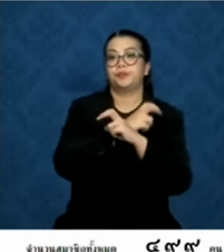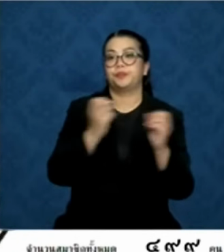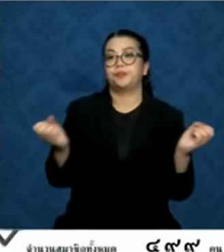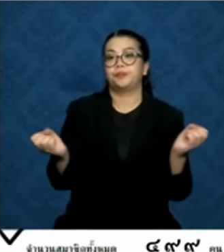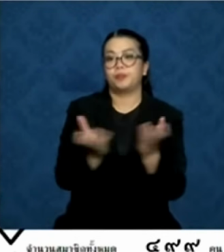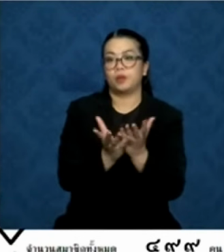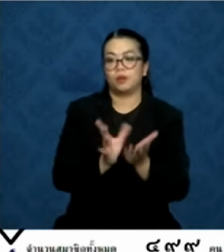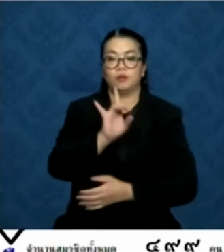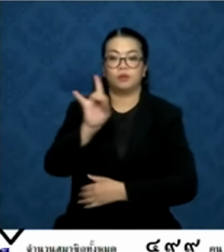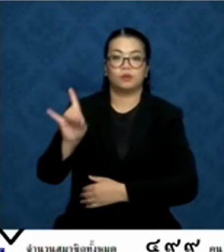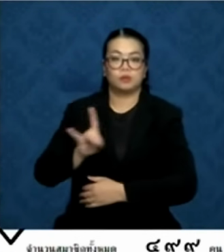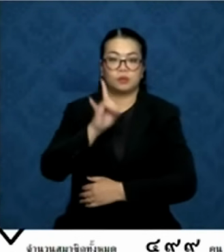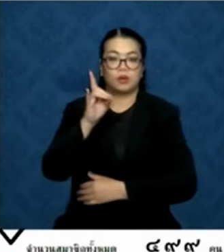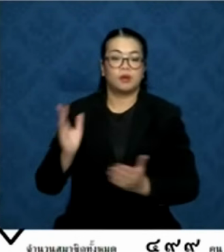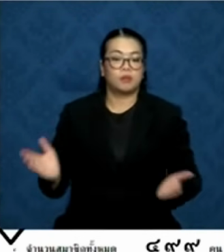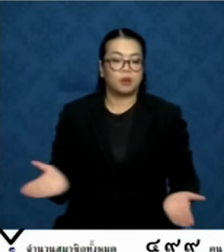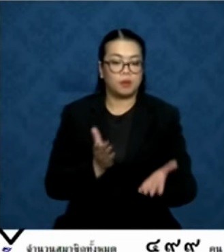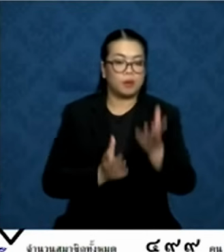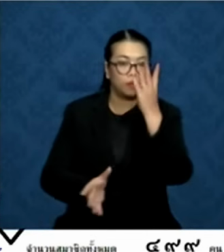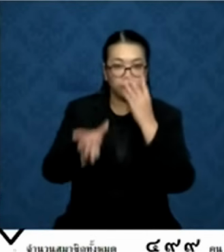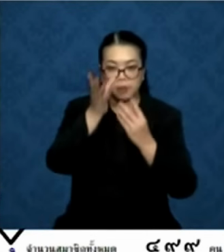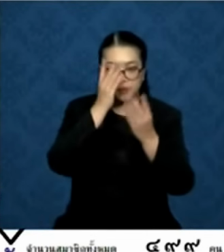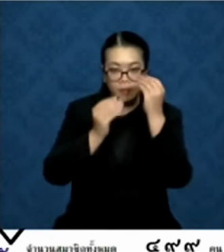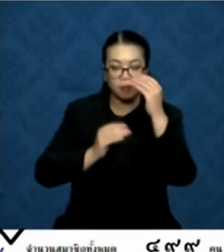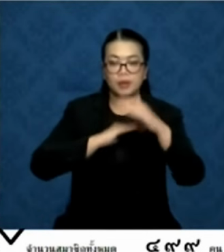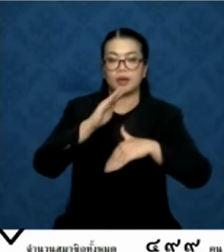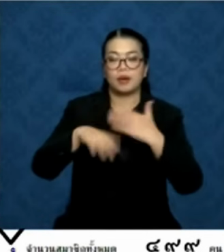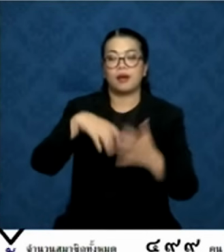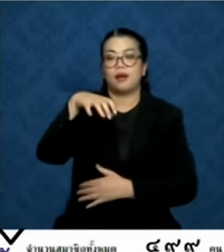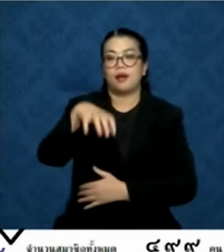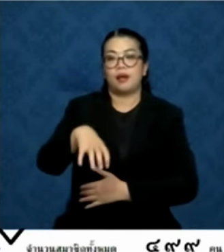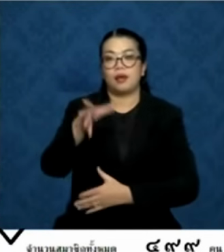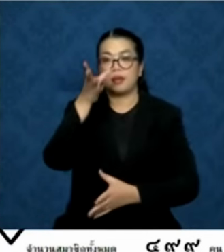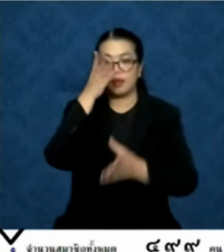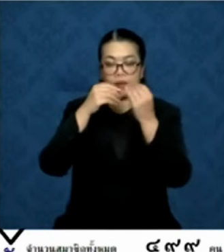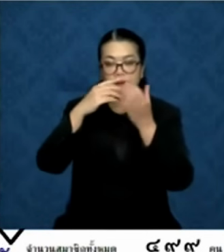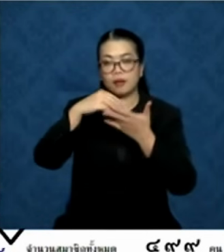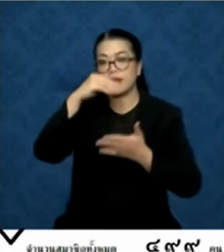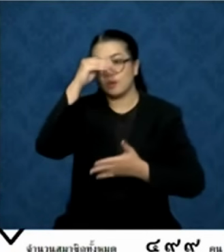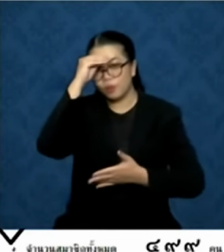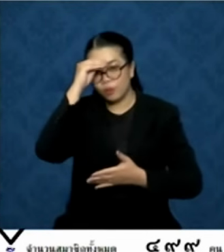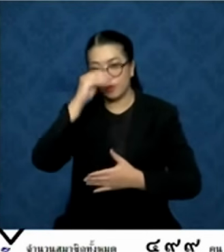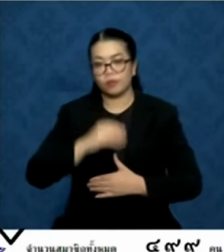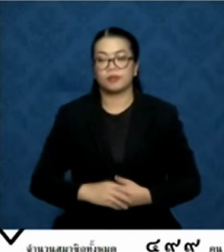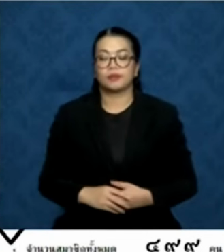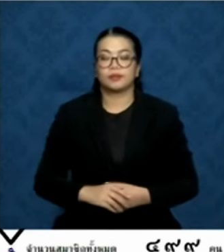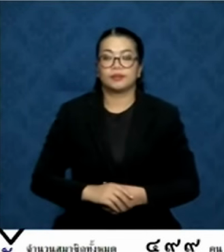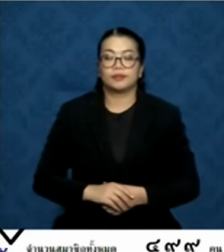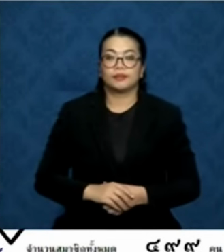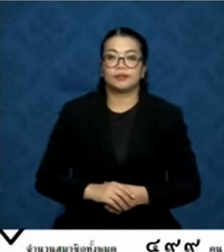วนสัตว์เพื่อการท่องเที่ยวและพัฒนาแหล่งเรียนรู้และอนุรักษ์พันธุ์พืช